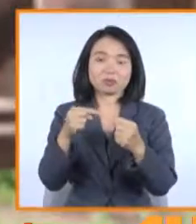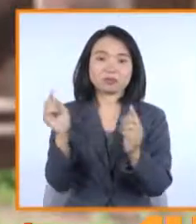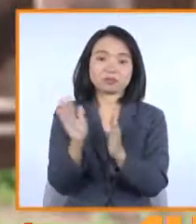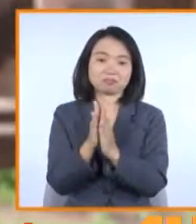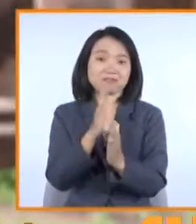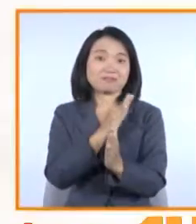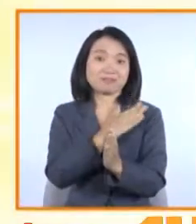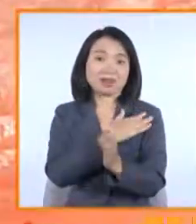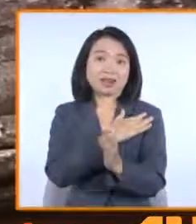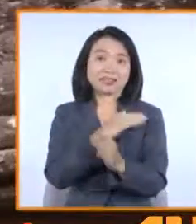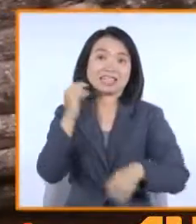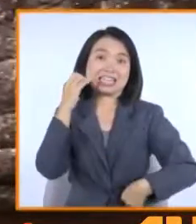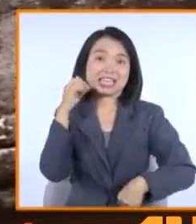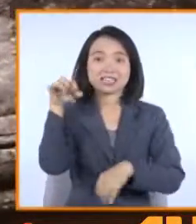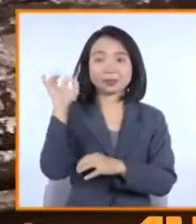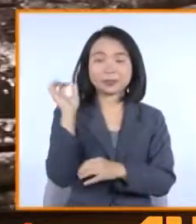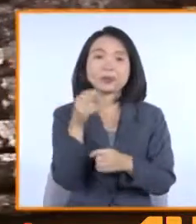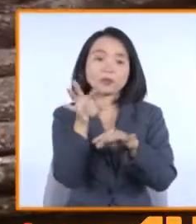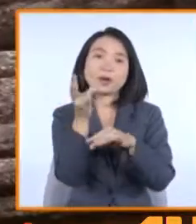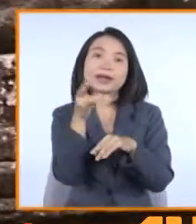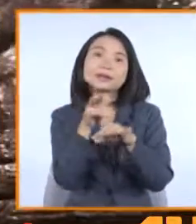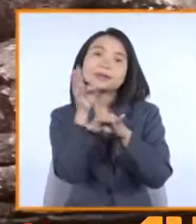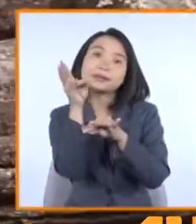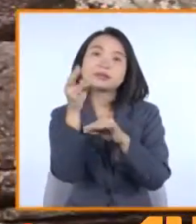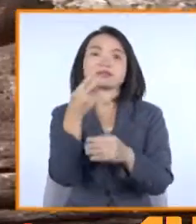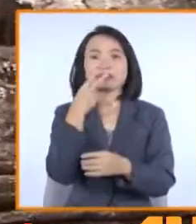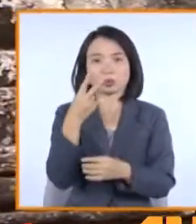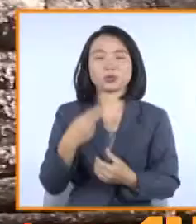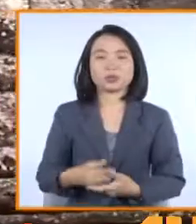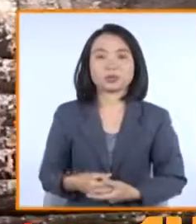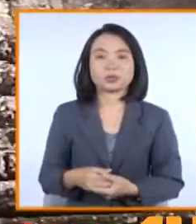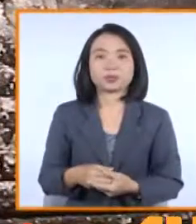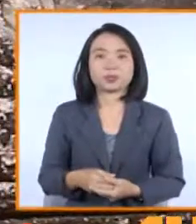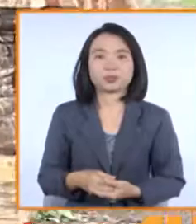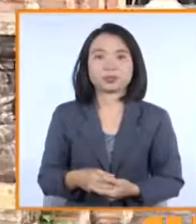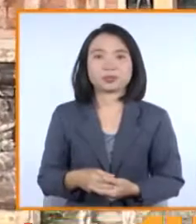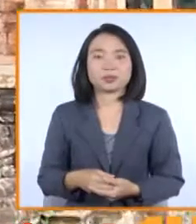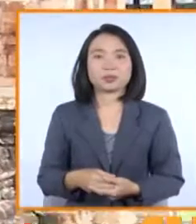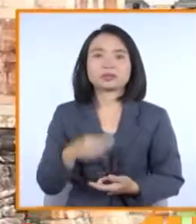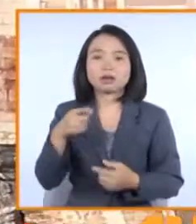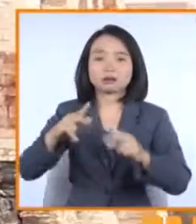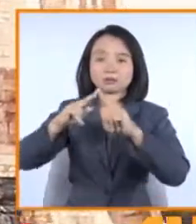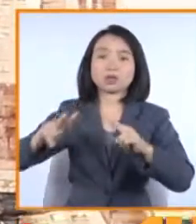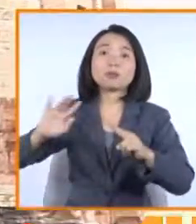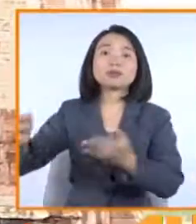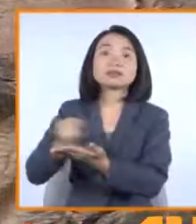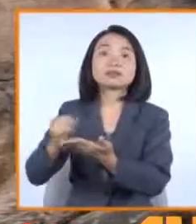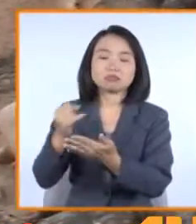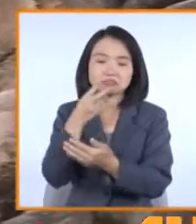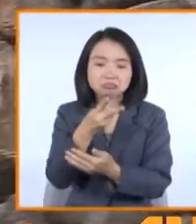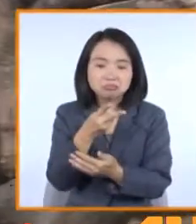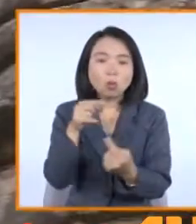นุมานถวายแหวนครับ กรมศิลปากรได้เข้ามาบูรณะปราสาทและทับหลังให้คงความงดงามตามศิลปะดั้งเดิ